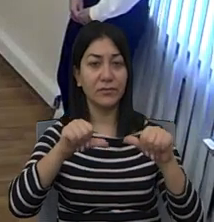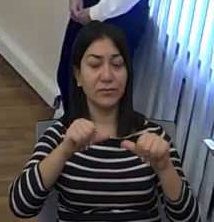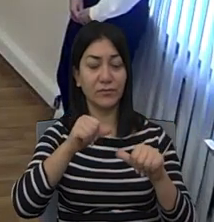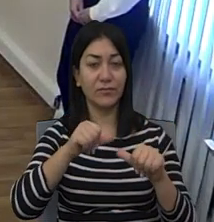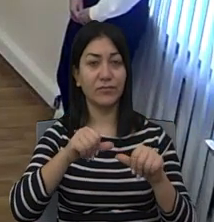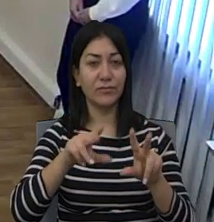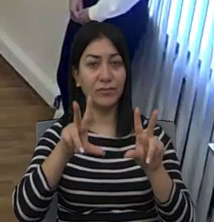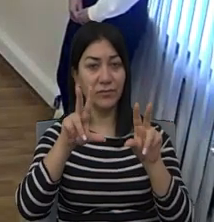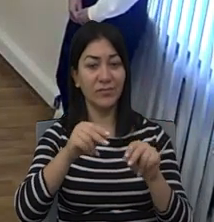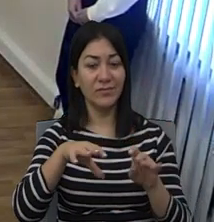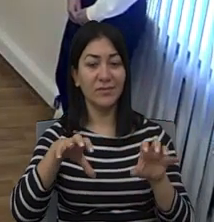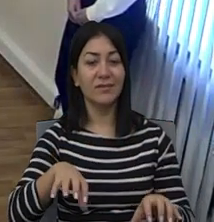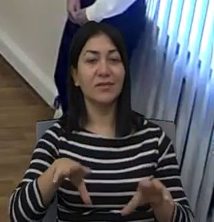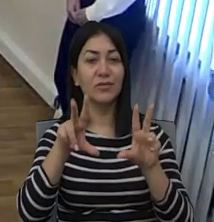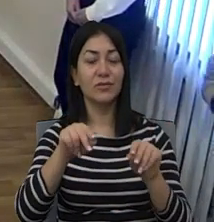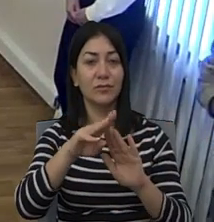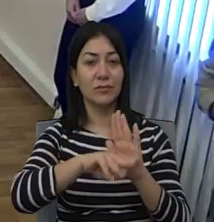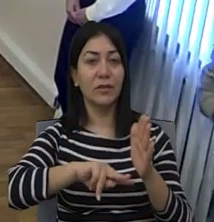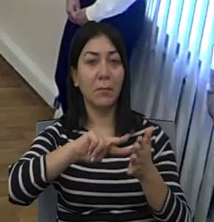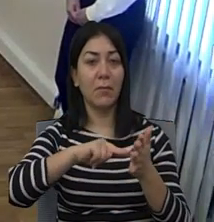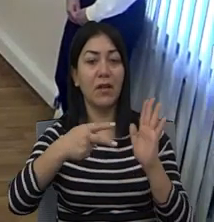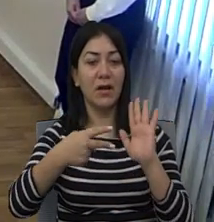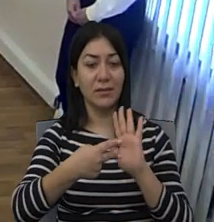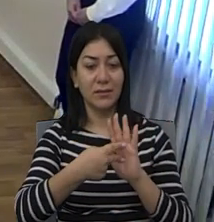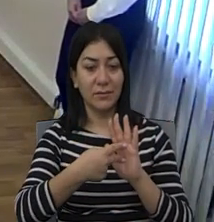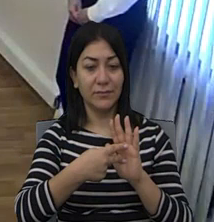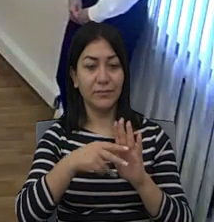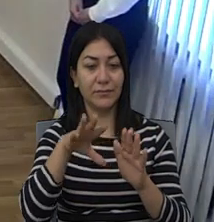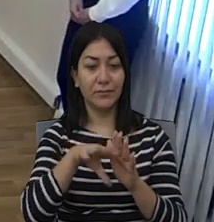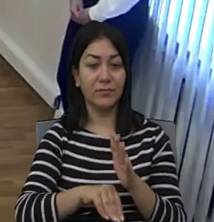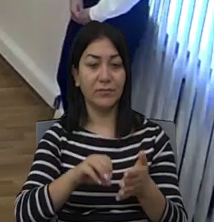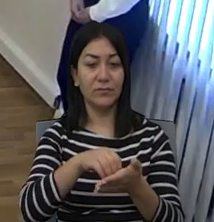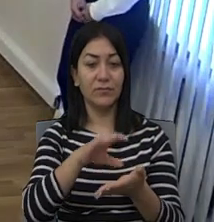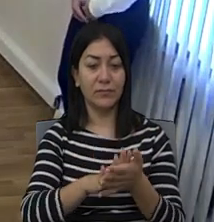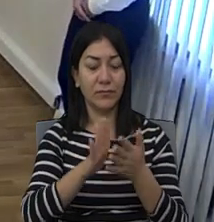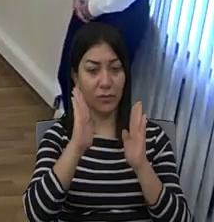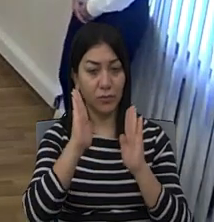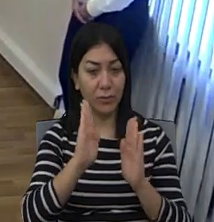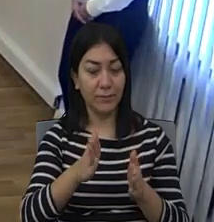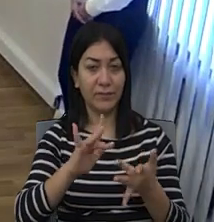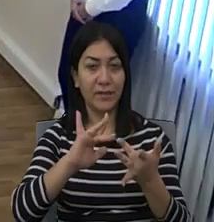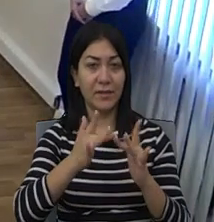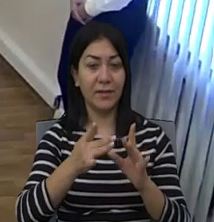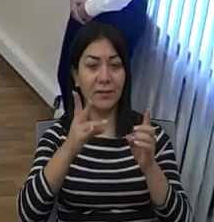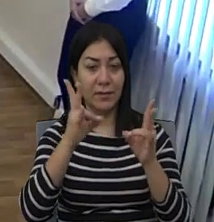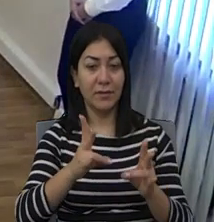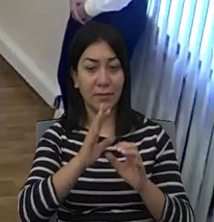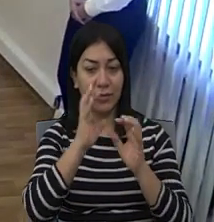նշացրել եմ այդ ռազմավարական պլանավորման մեջ կներառենք նաև